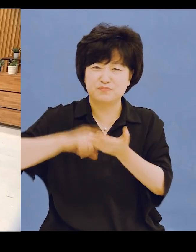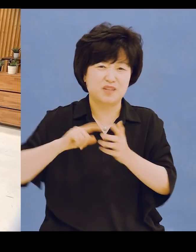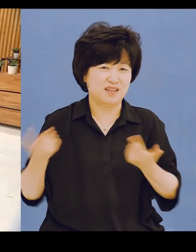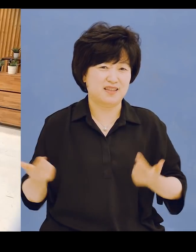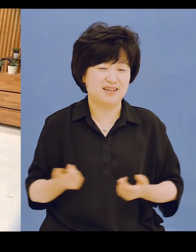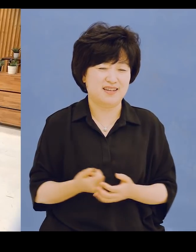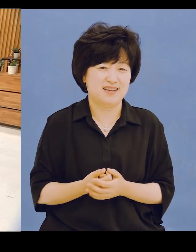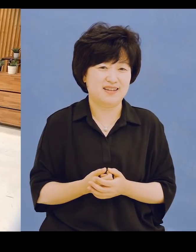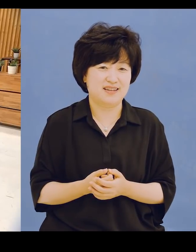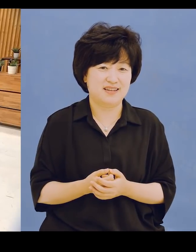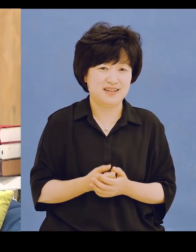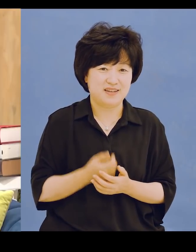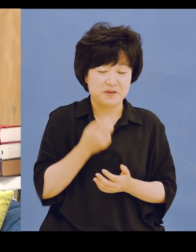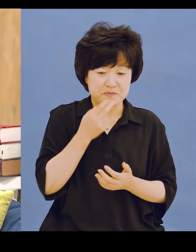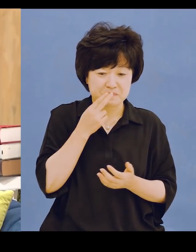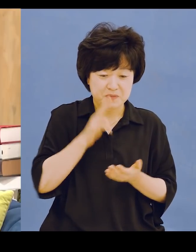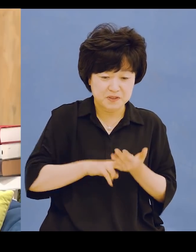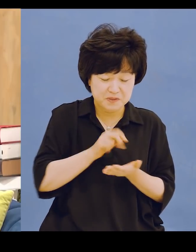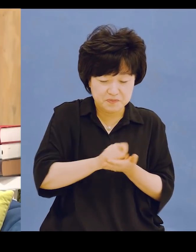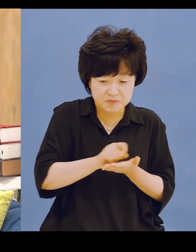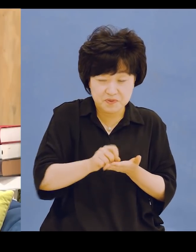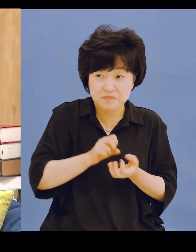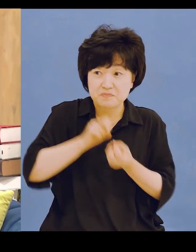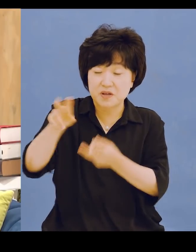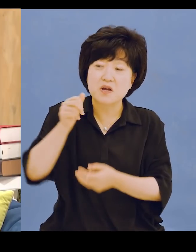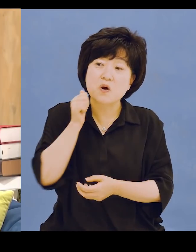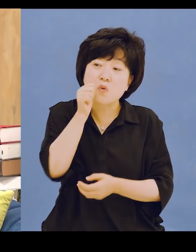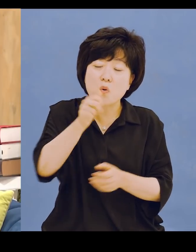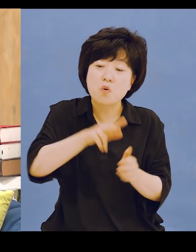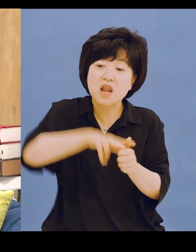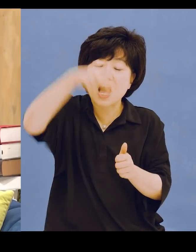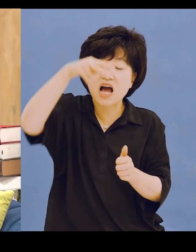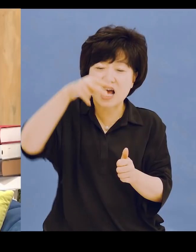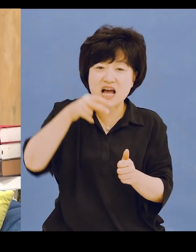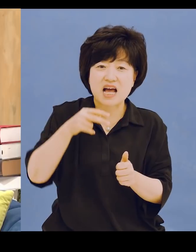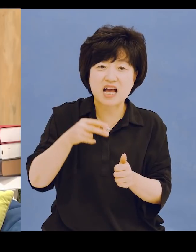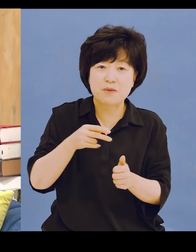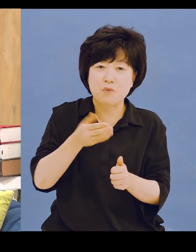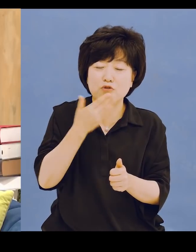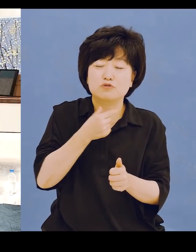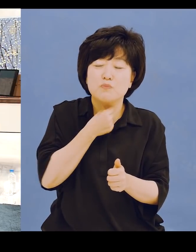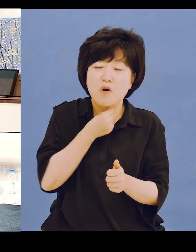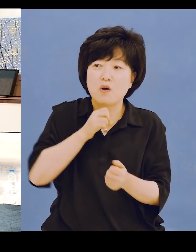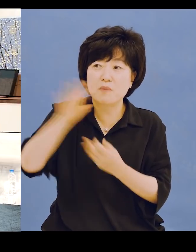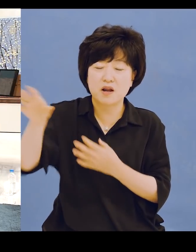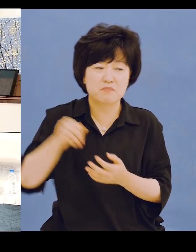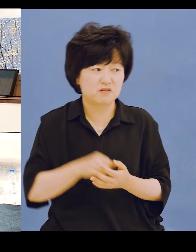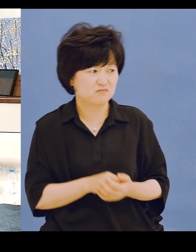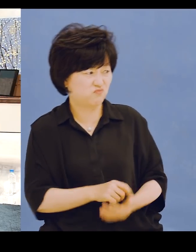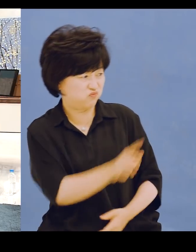않아요. 네. 만일에 선교사가 코카콜라 먹고 싶다 그러면 뭘 선교사가 코카콜라를 먹어